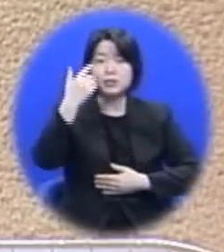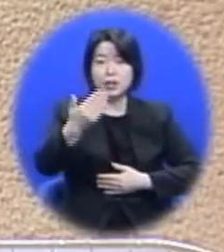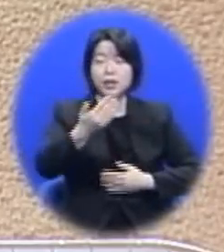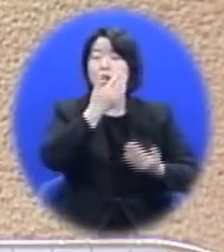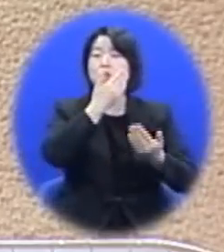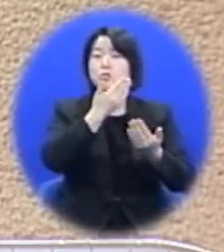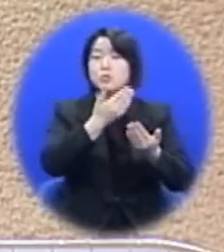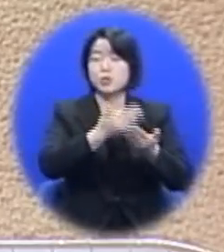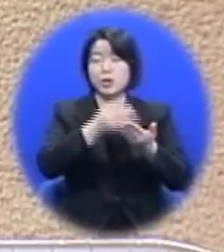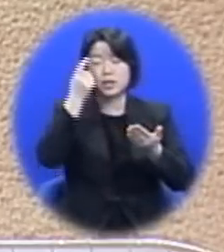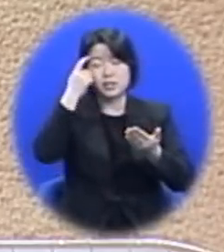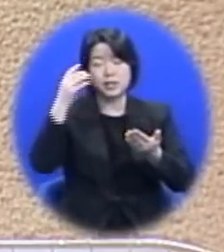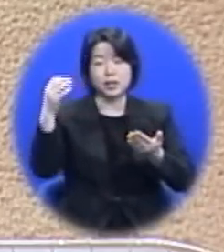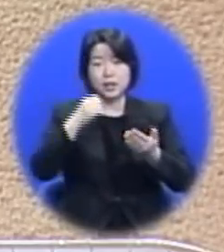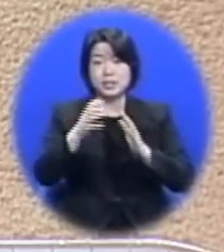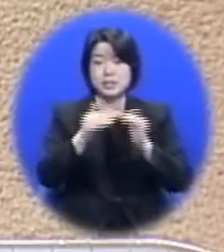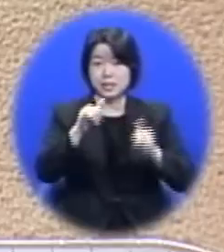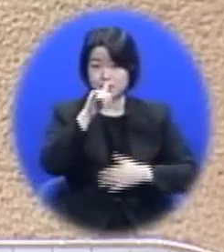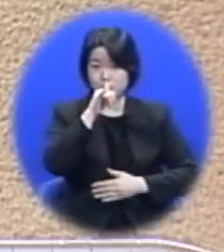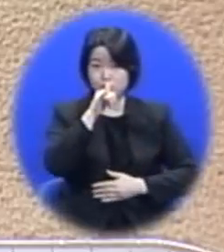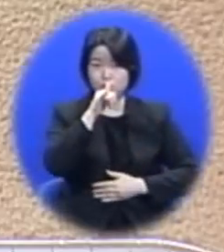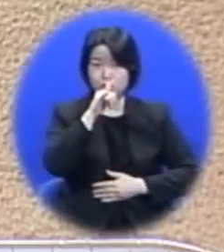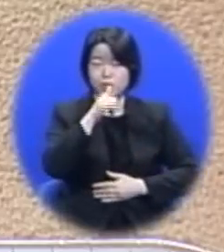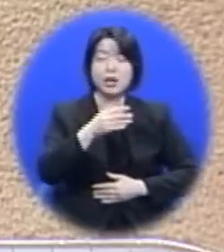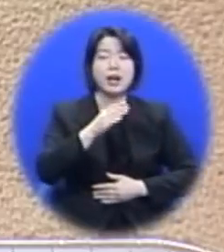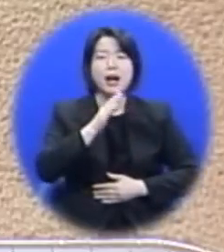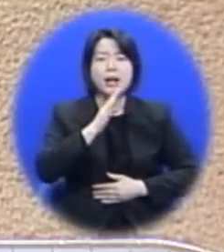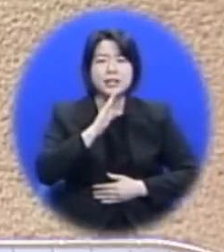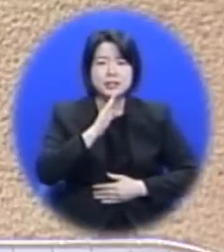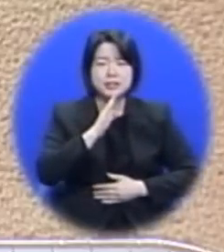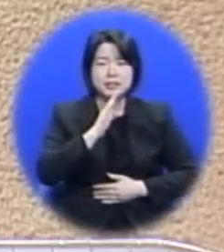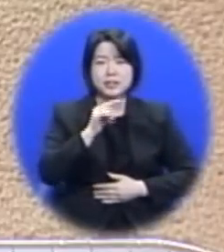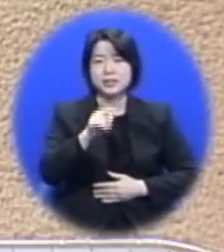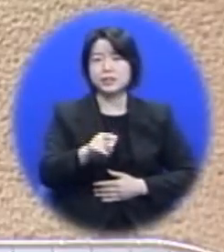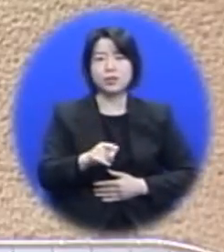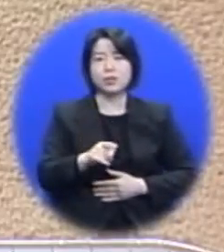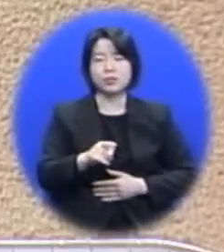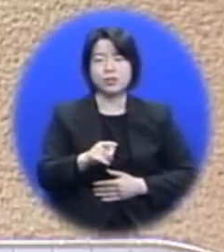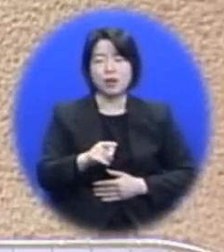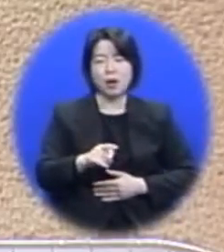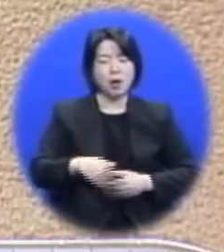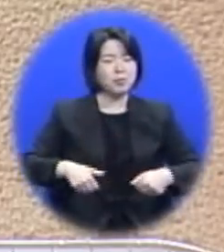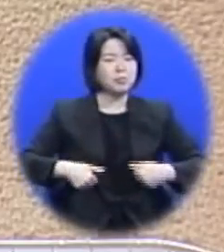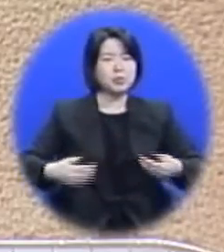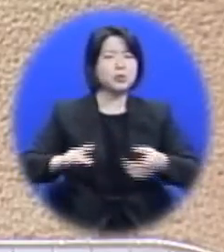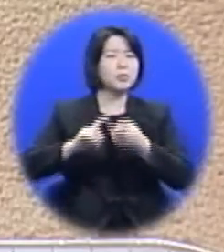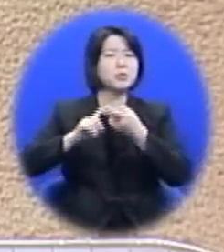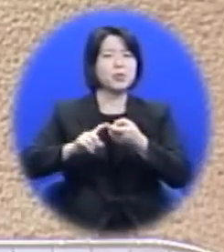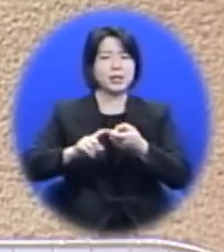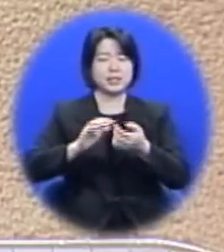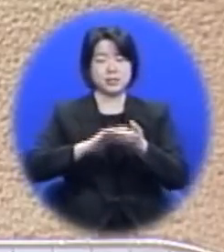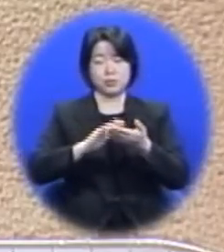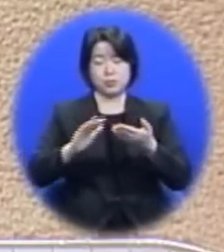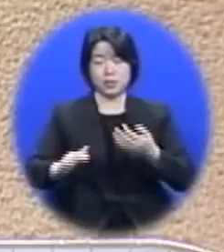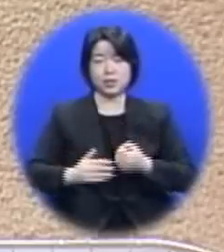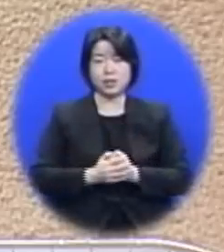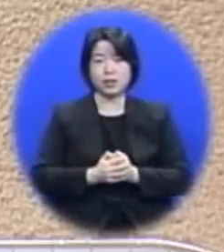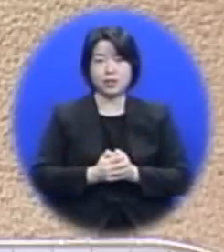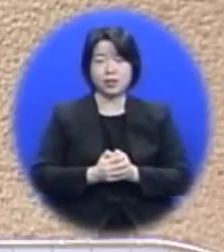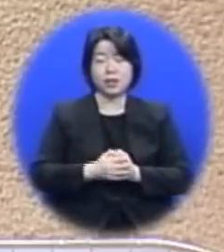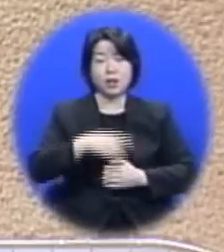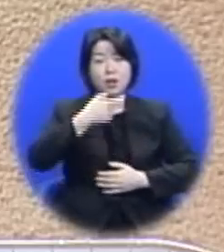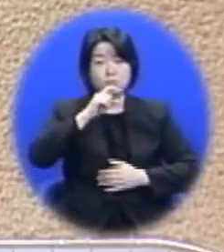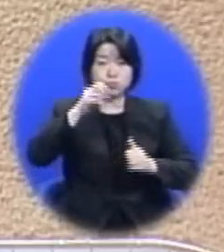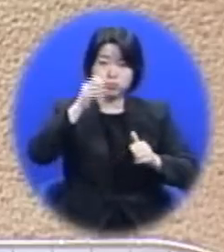중요하게 생각하시는 분들이 있는데 사실은 그건 쓸데없는 관심입니다.